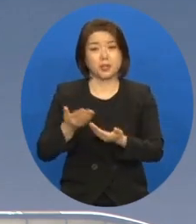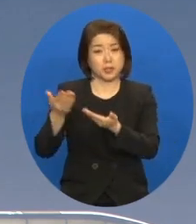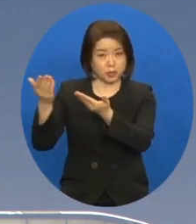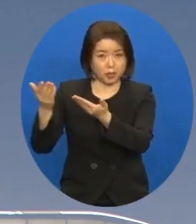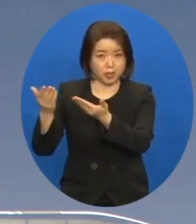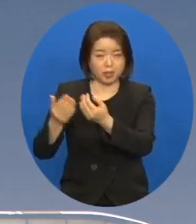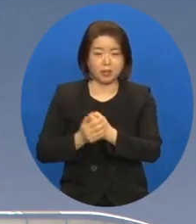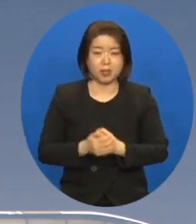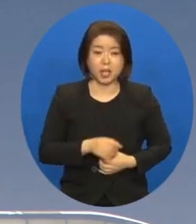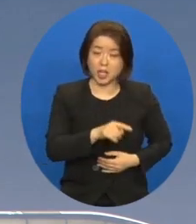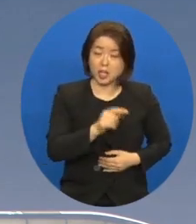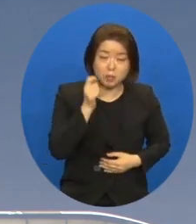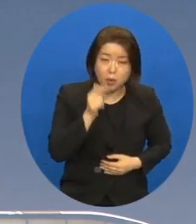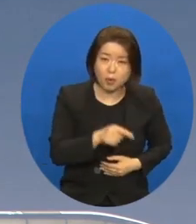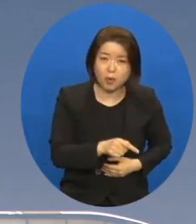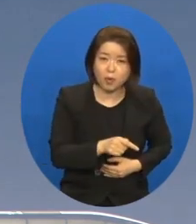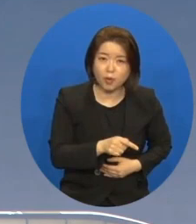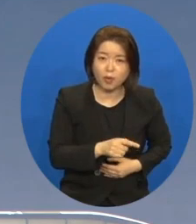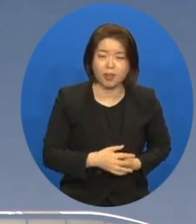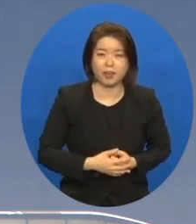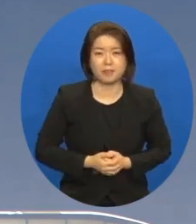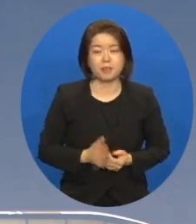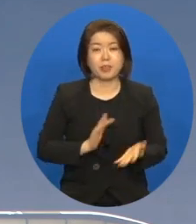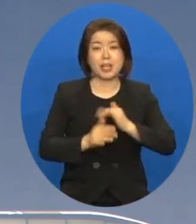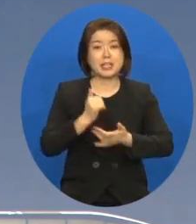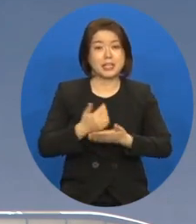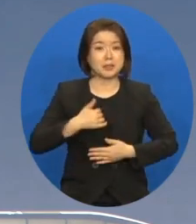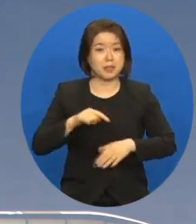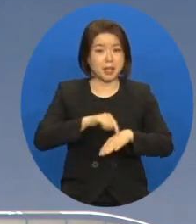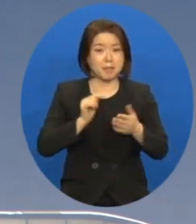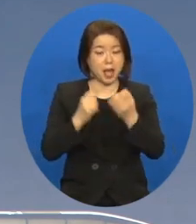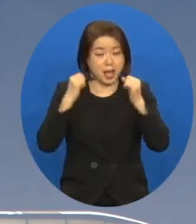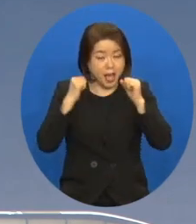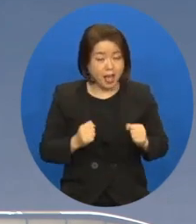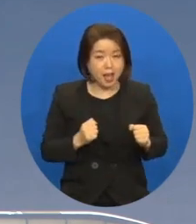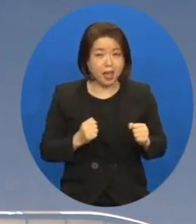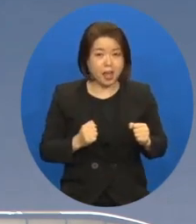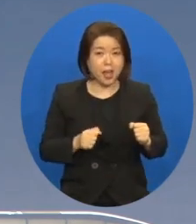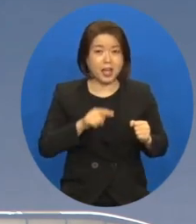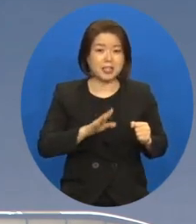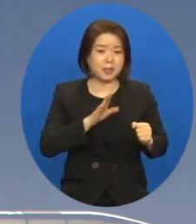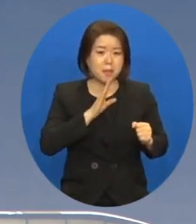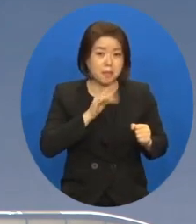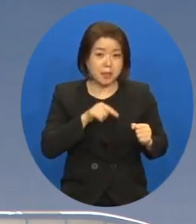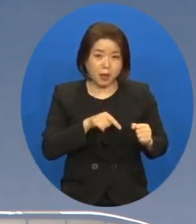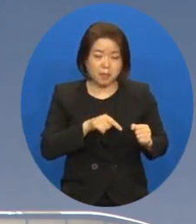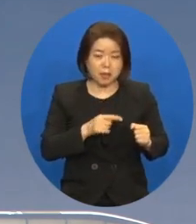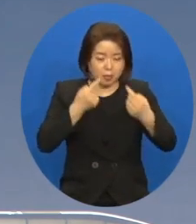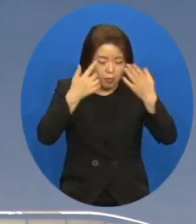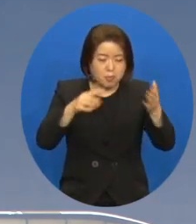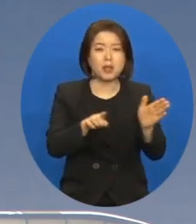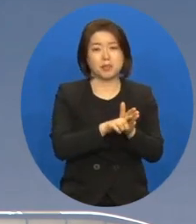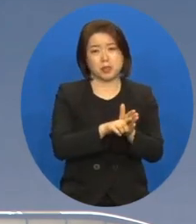아니 이걸 못해요 도대체. 예수님이 내 마음에 거하시고 계시다, 이 사실만 분명하게